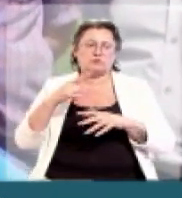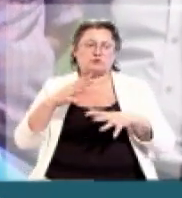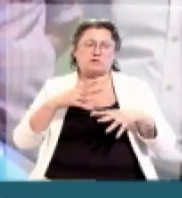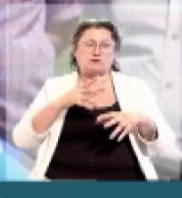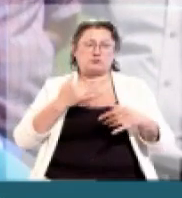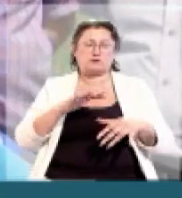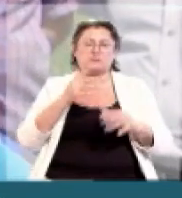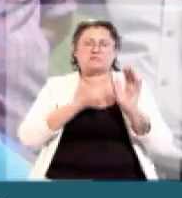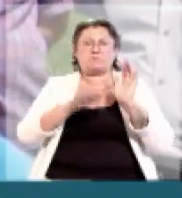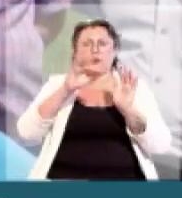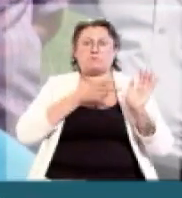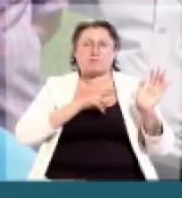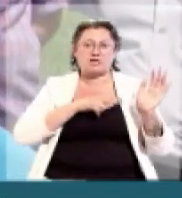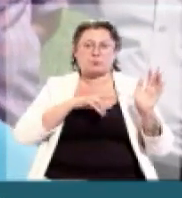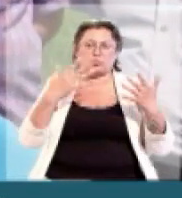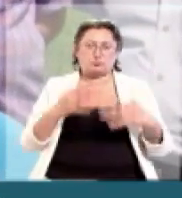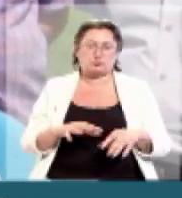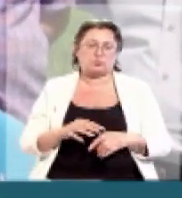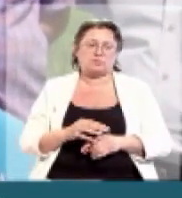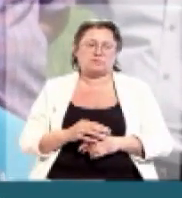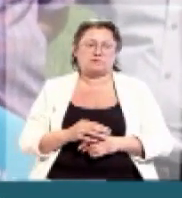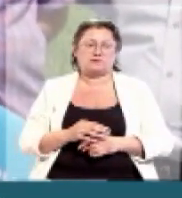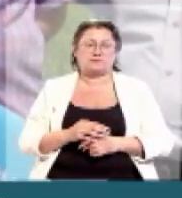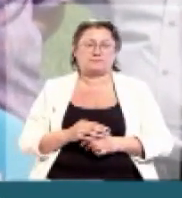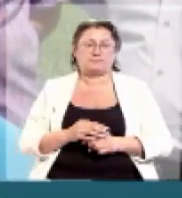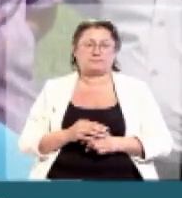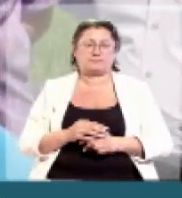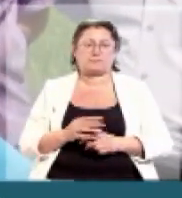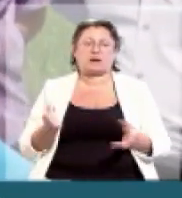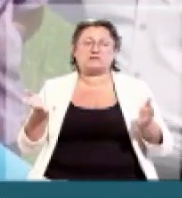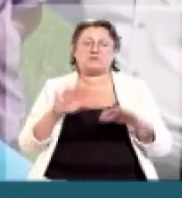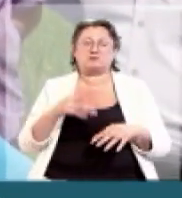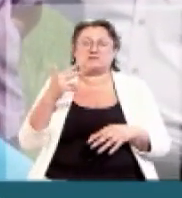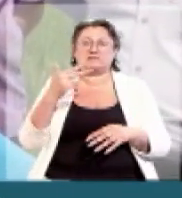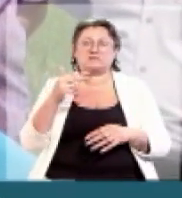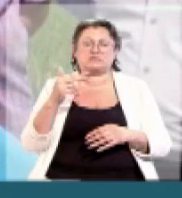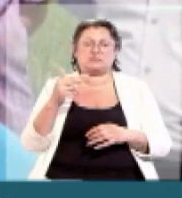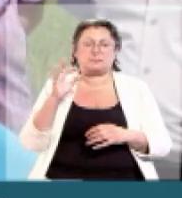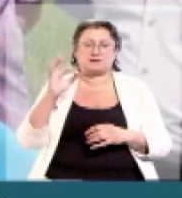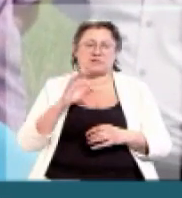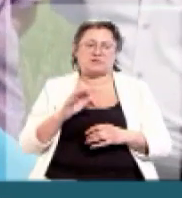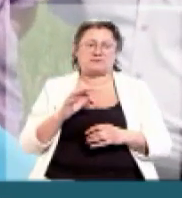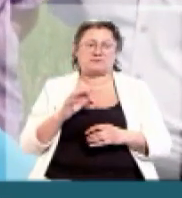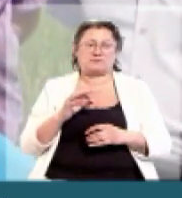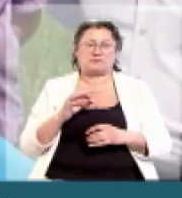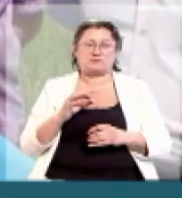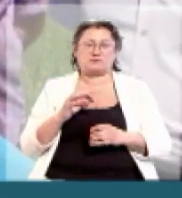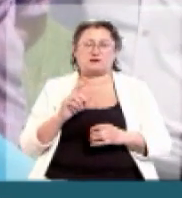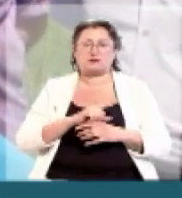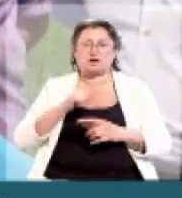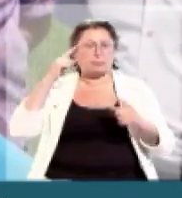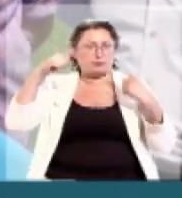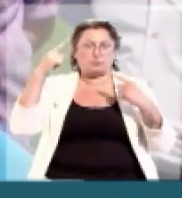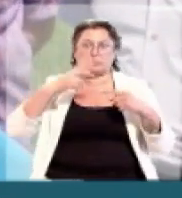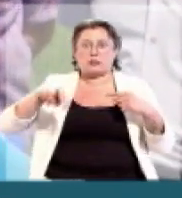погибает, это процентов на 70 погибла. И вот оставшиеся 30% на как чумная тут